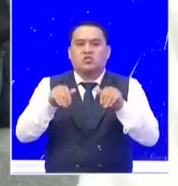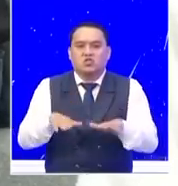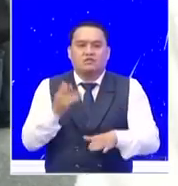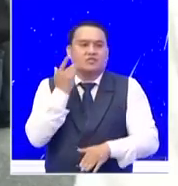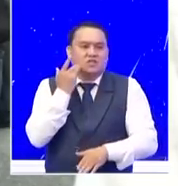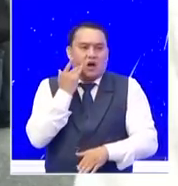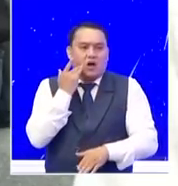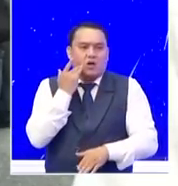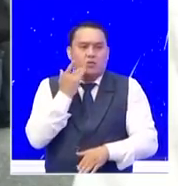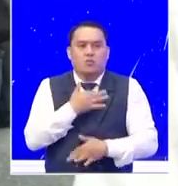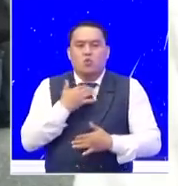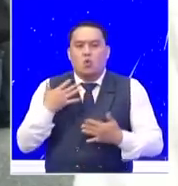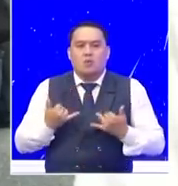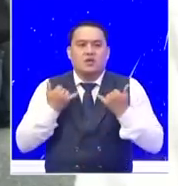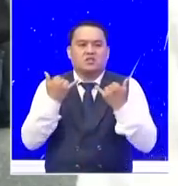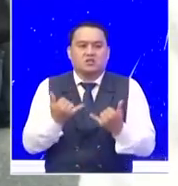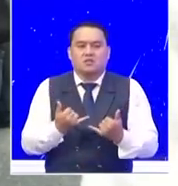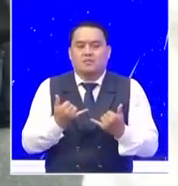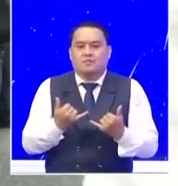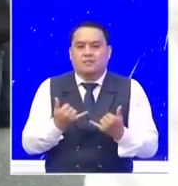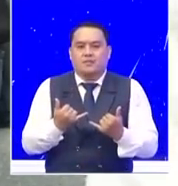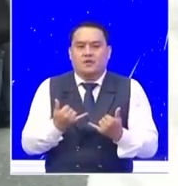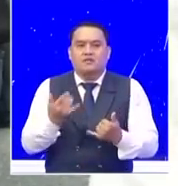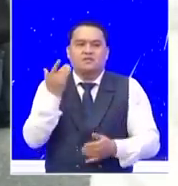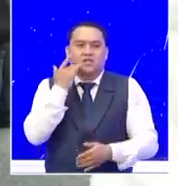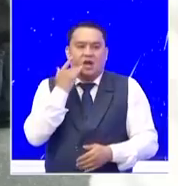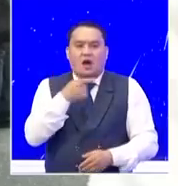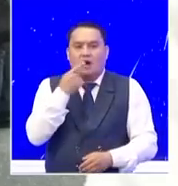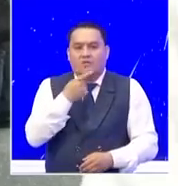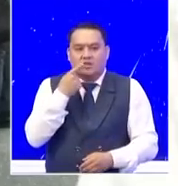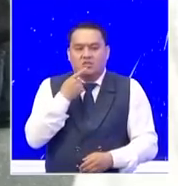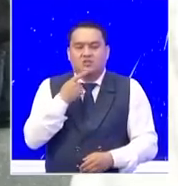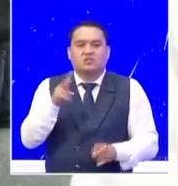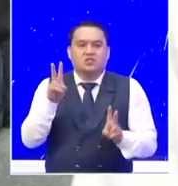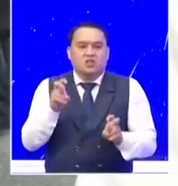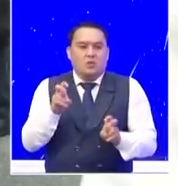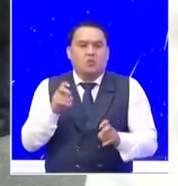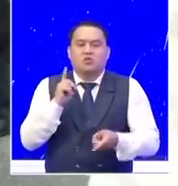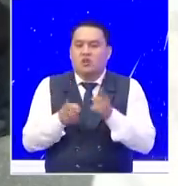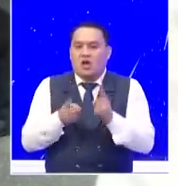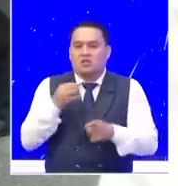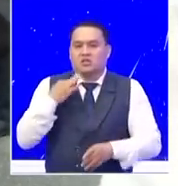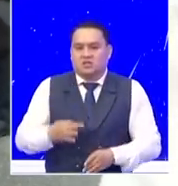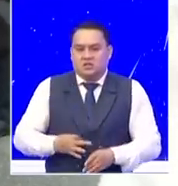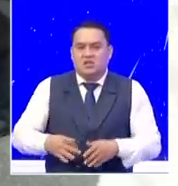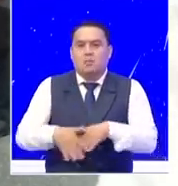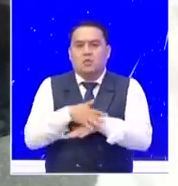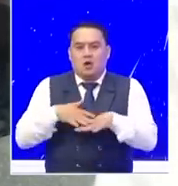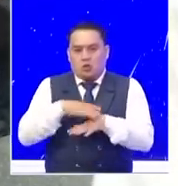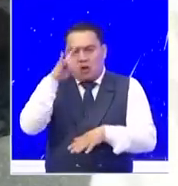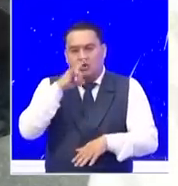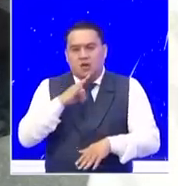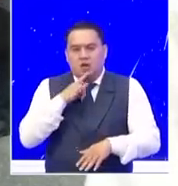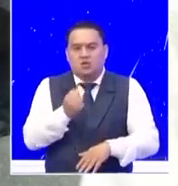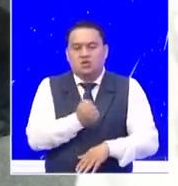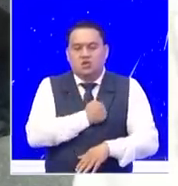провели много программ, посвященных декабрьским событиям. И он всегда говорил открыто. Бейсен был настоящим сыном своего народа. Мне очень